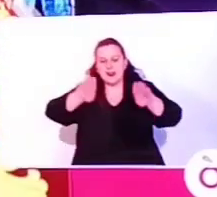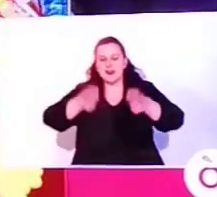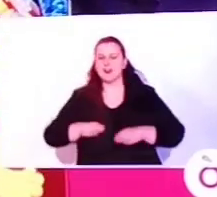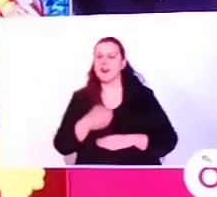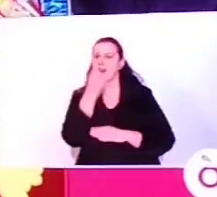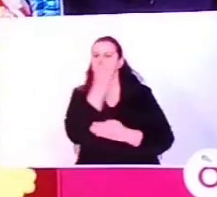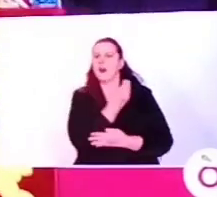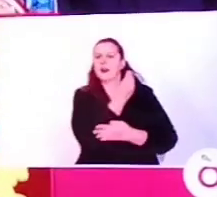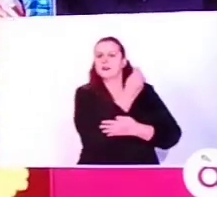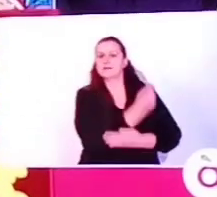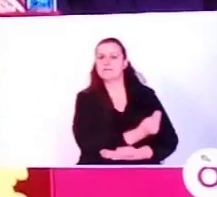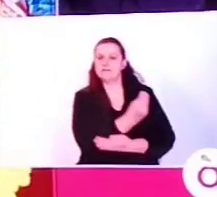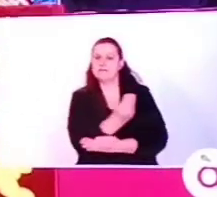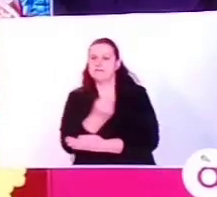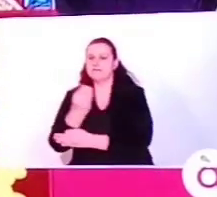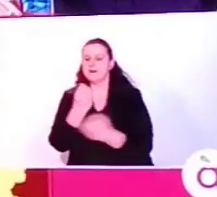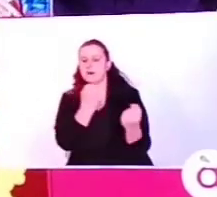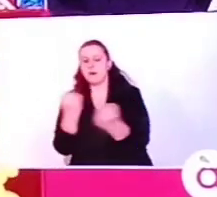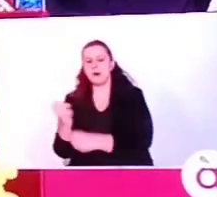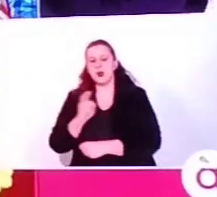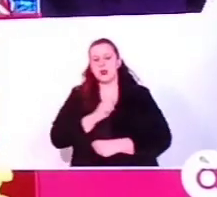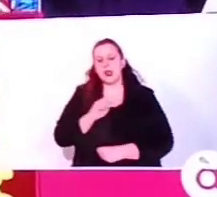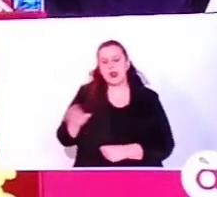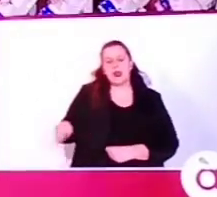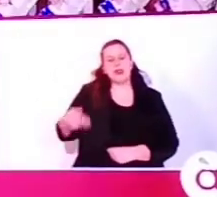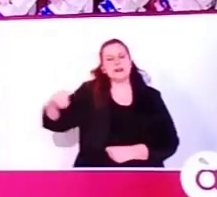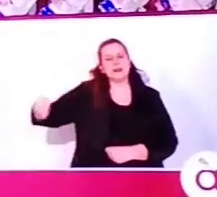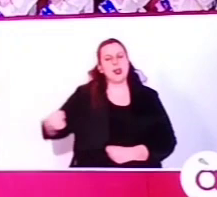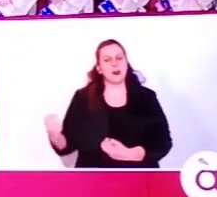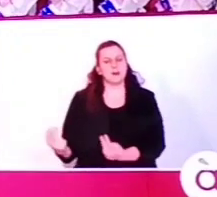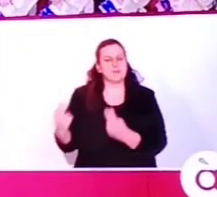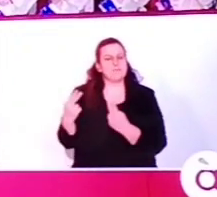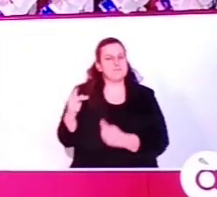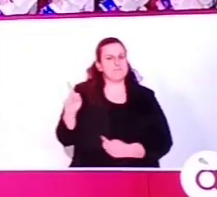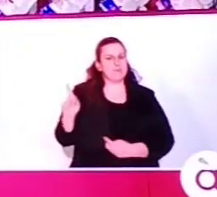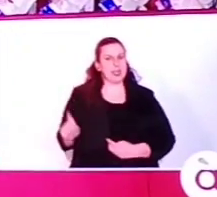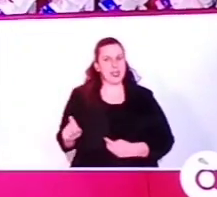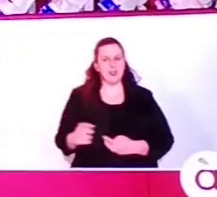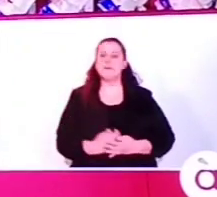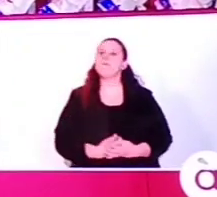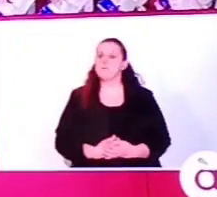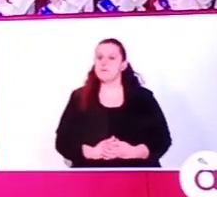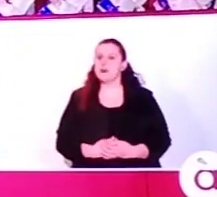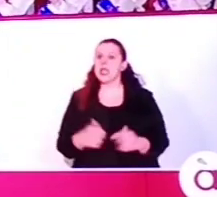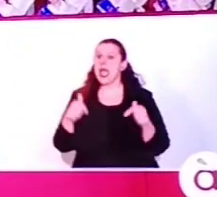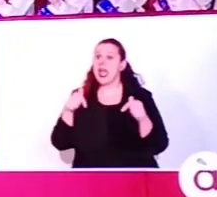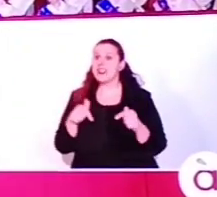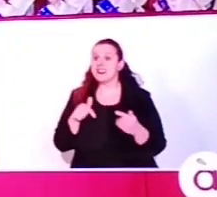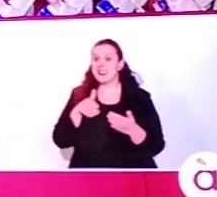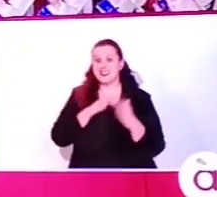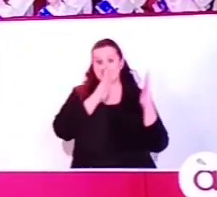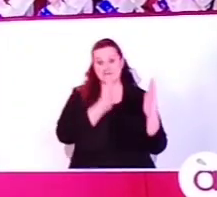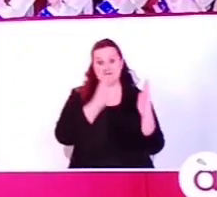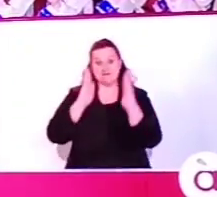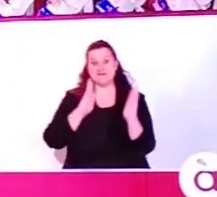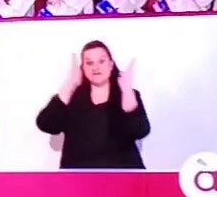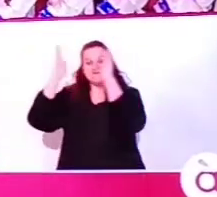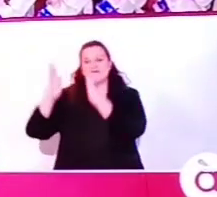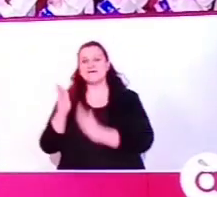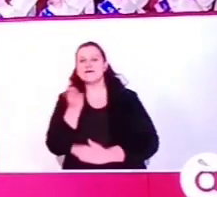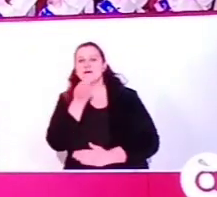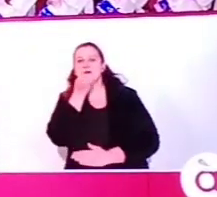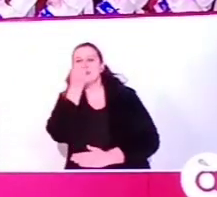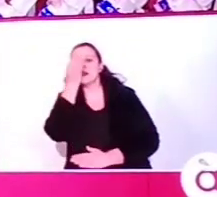es protegís i baix l'atenta mirada del nostre estimat Sant Josep. I així arribem a la primavera, la que